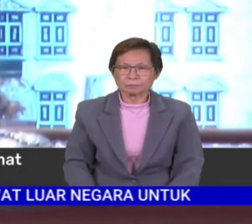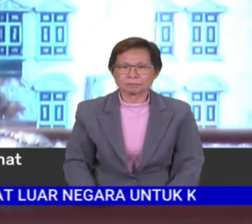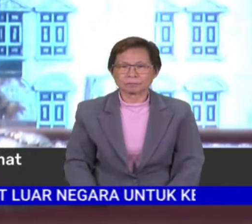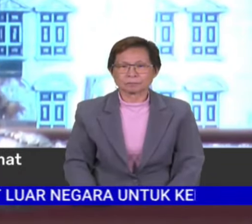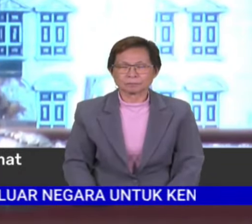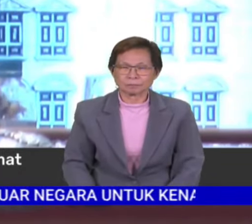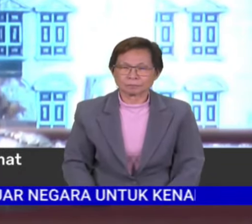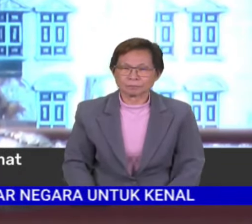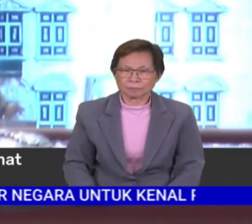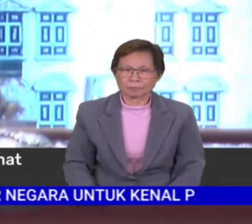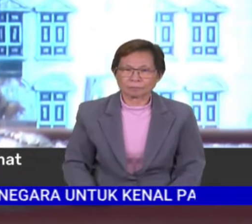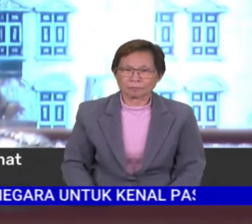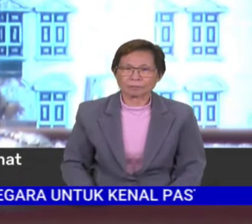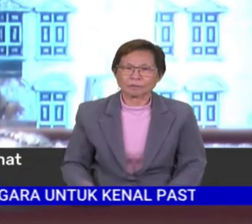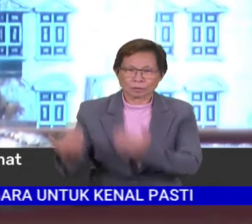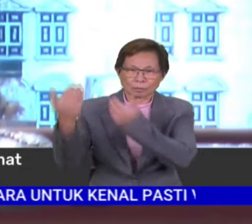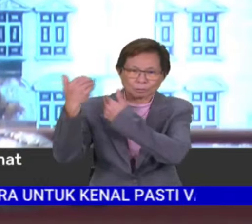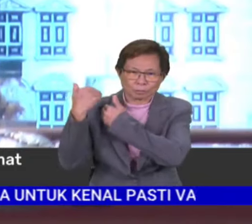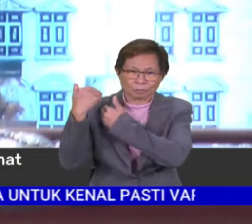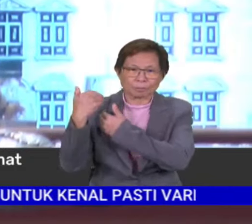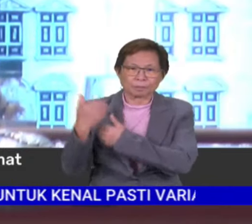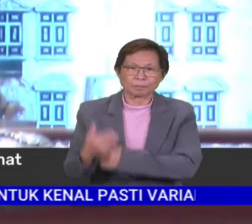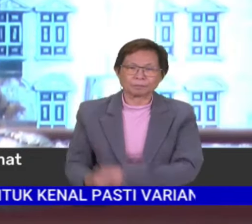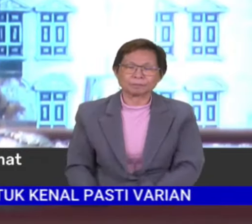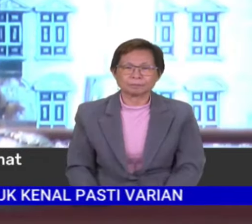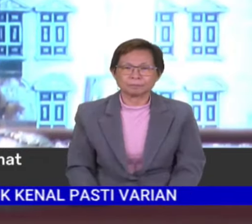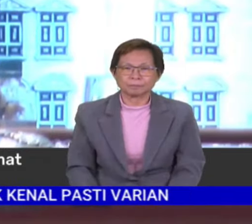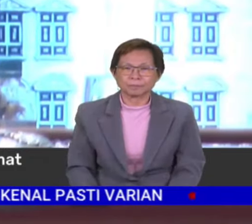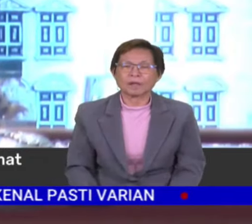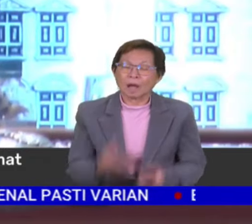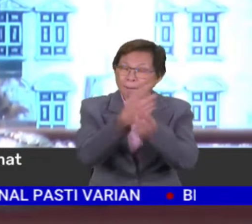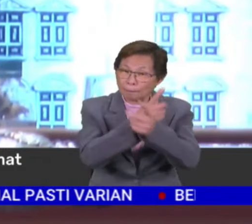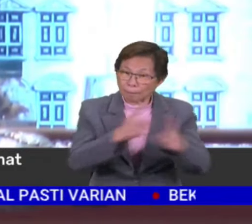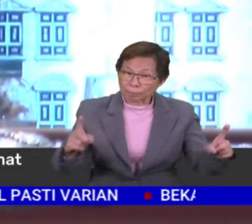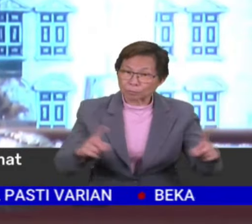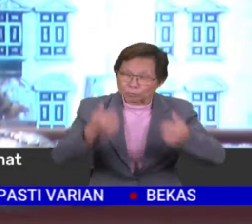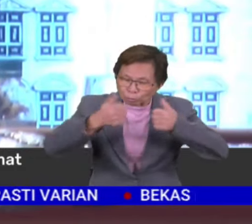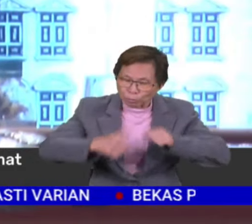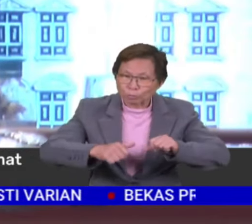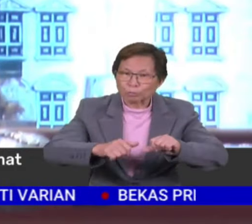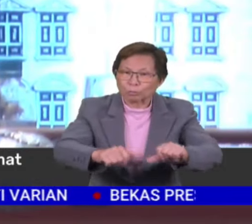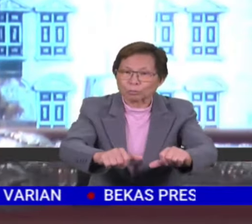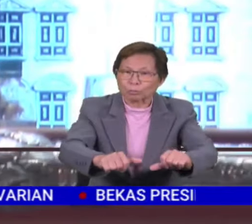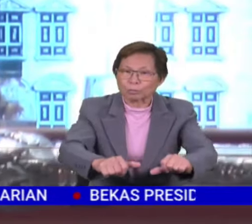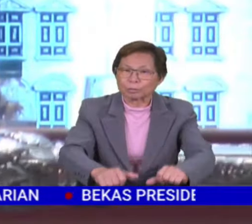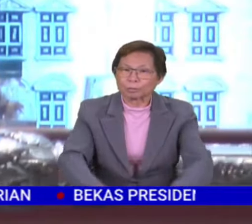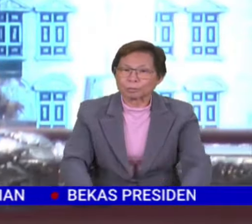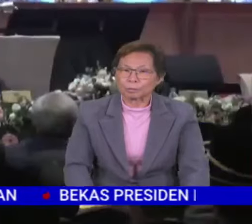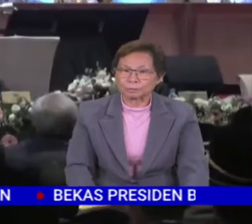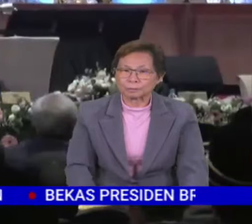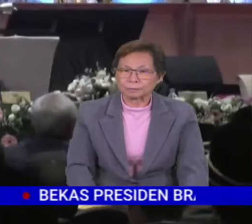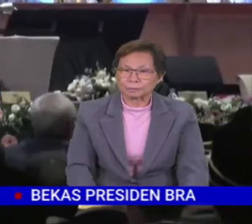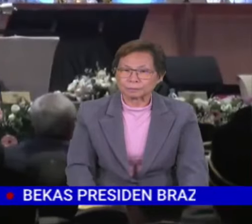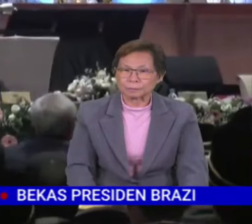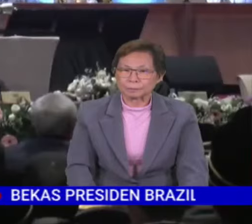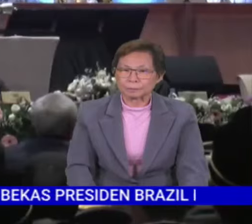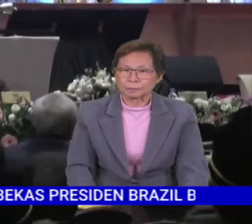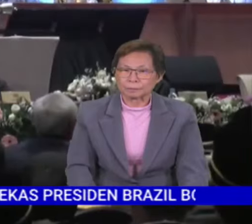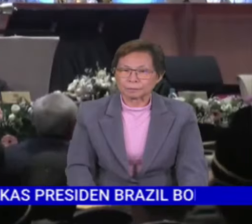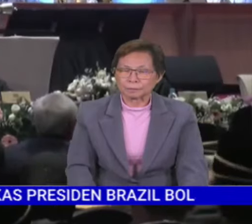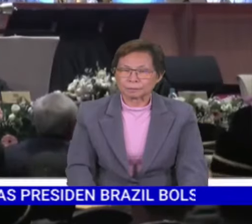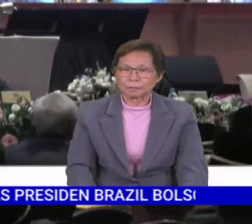the utmost importance of upholding judicial independence to maintain the rule of law. Your